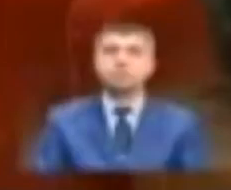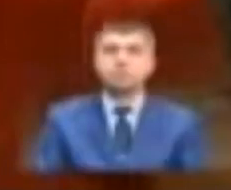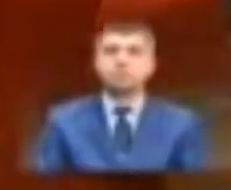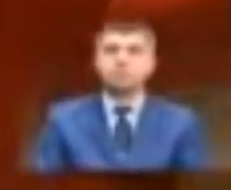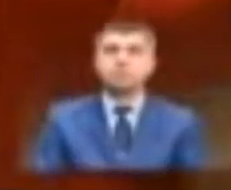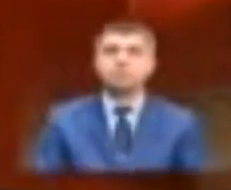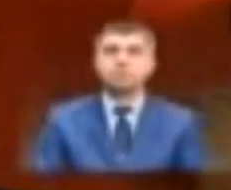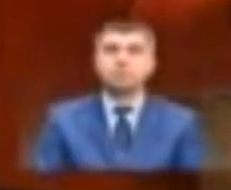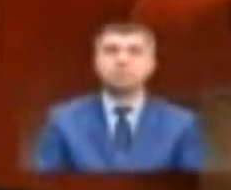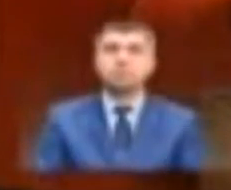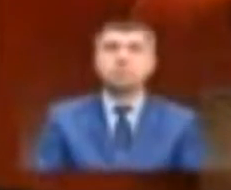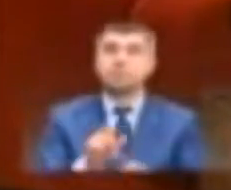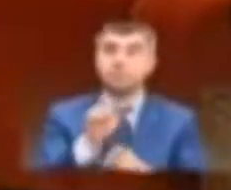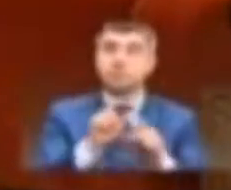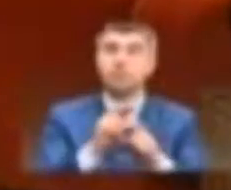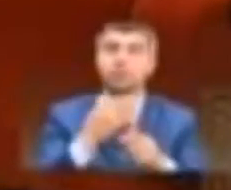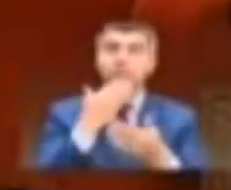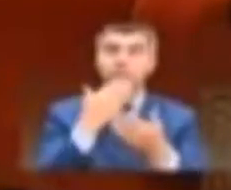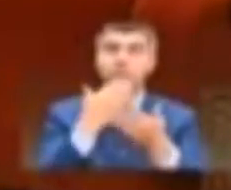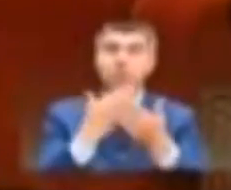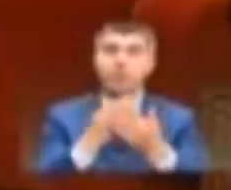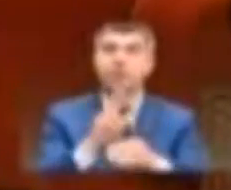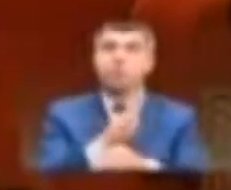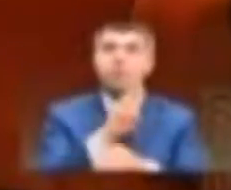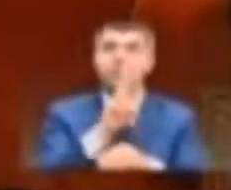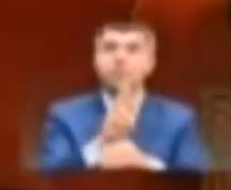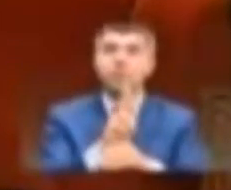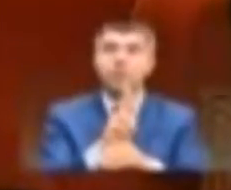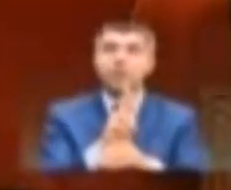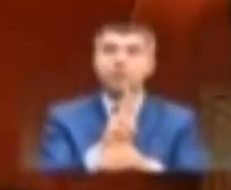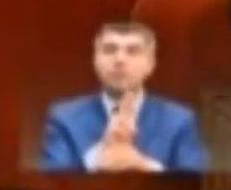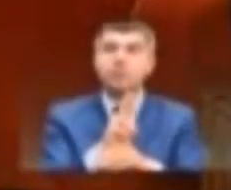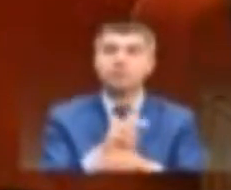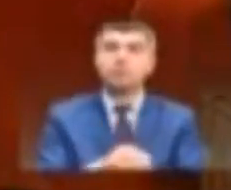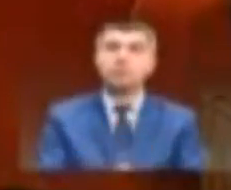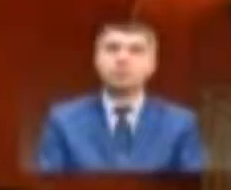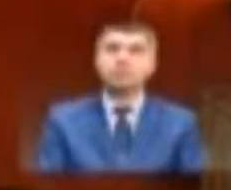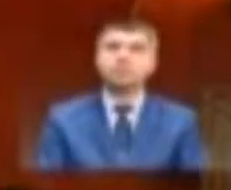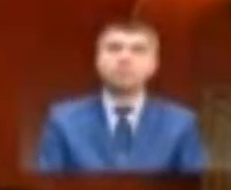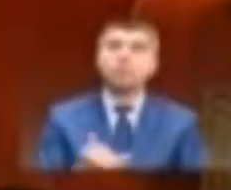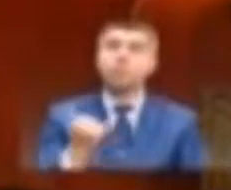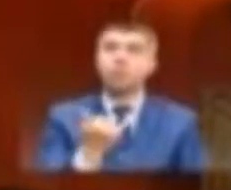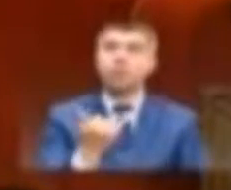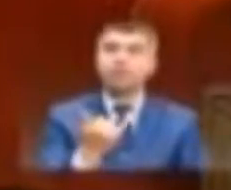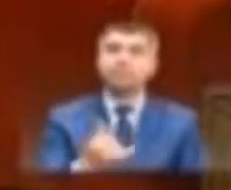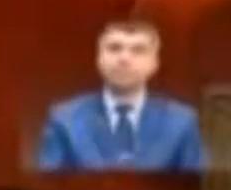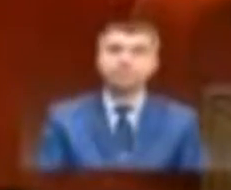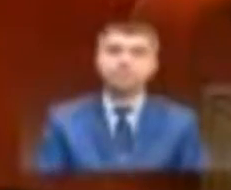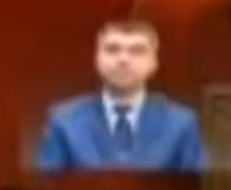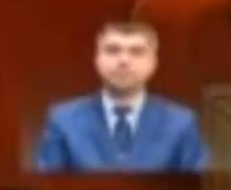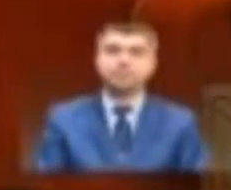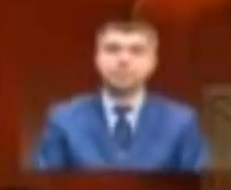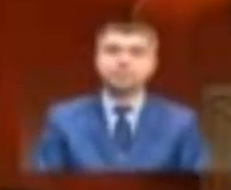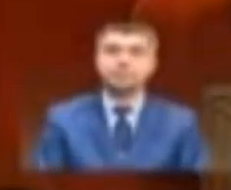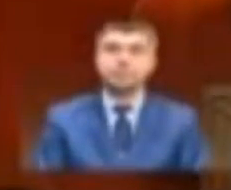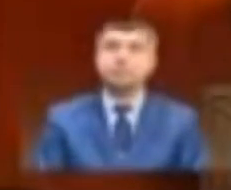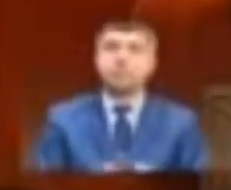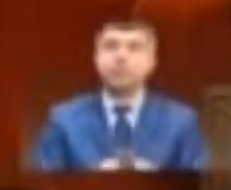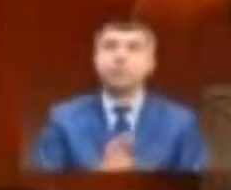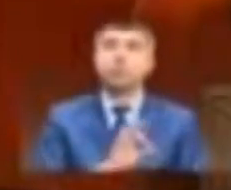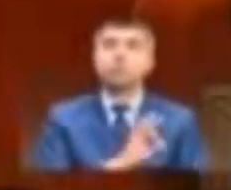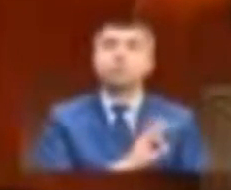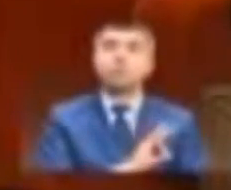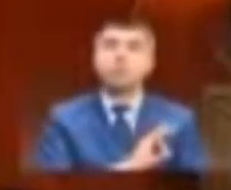السادة النواب المحترمون، شكرا على هذا الأسئلة، على هذا السؤال المهم. والسياحة